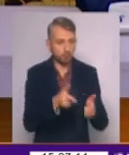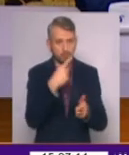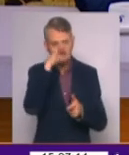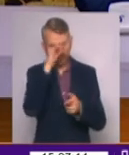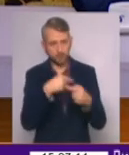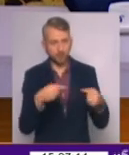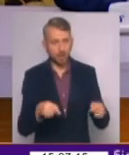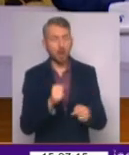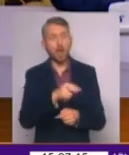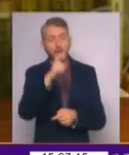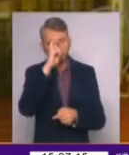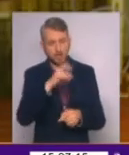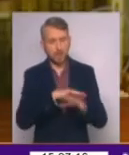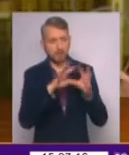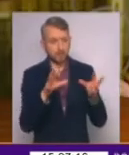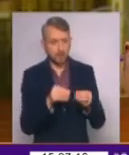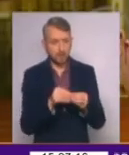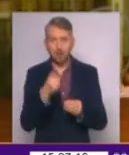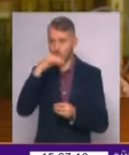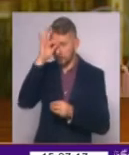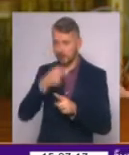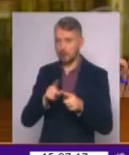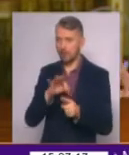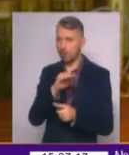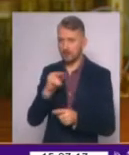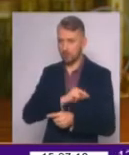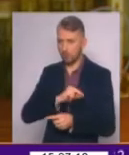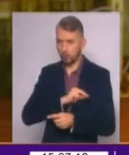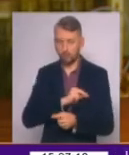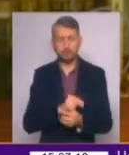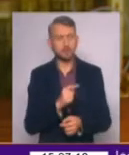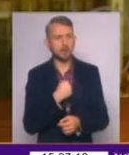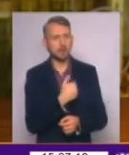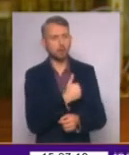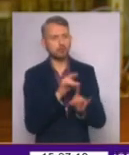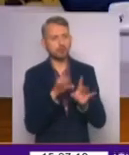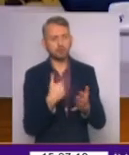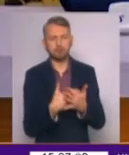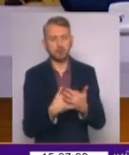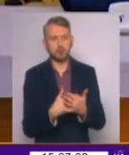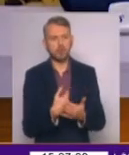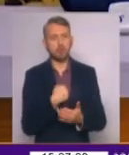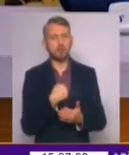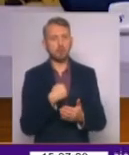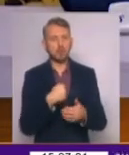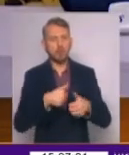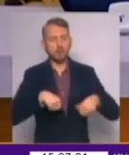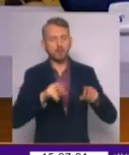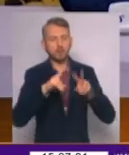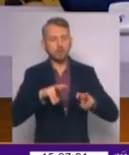Паче, а держава взагалі це не офіційна робота. Поліція – це офіційна робота. Я ось вам сьогодні хочу розказати приклад. Так. Ми на комісії розглядали